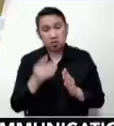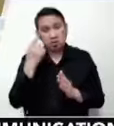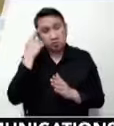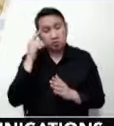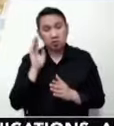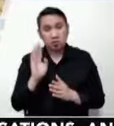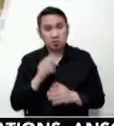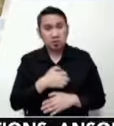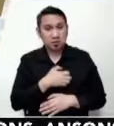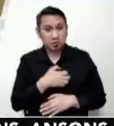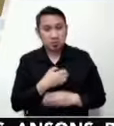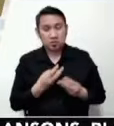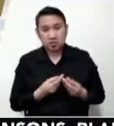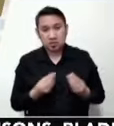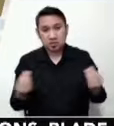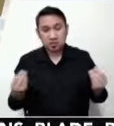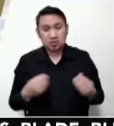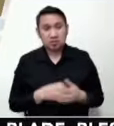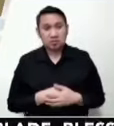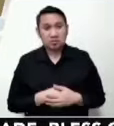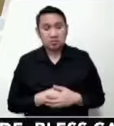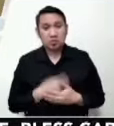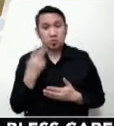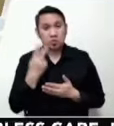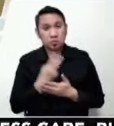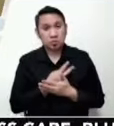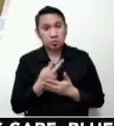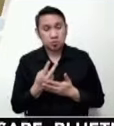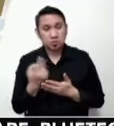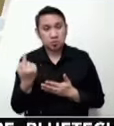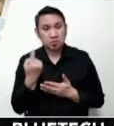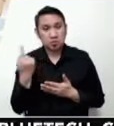emotional healing. 2 weeks lang dapat ako nandun.